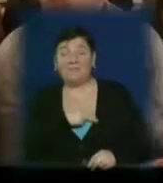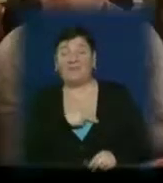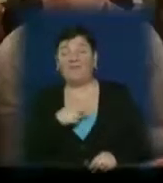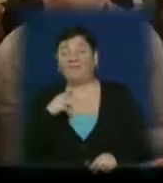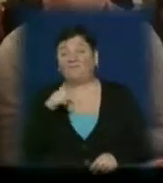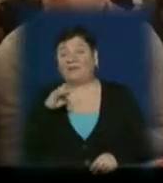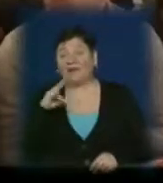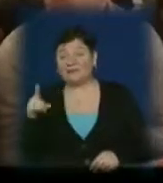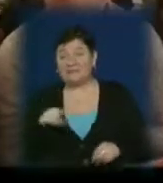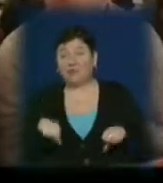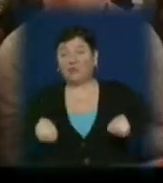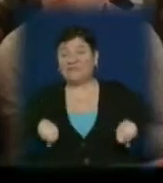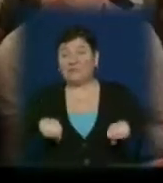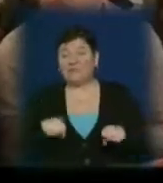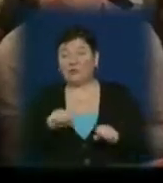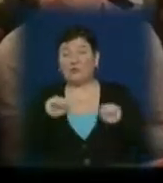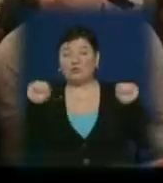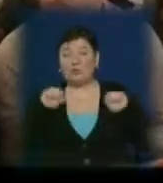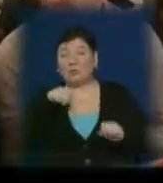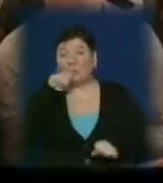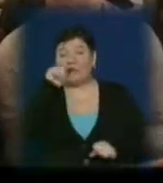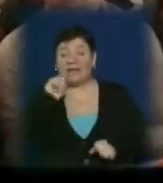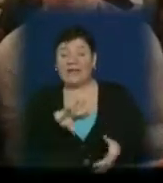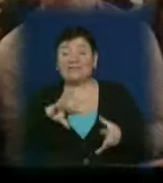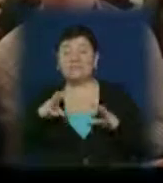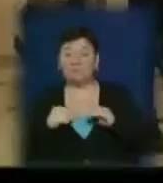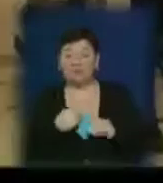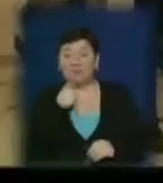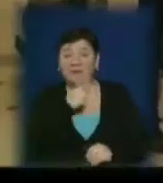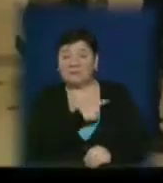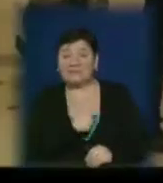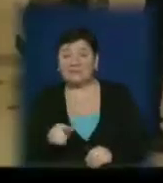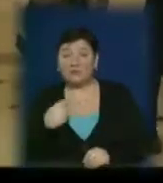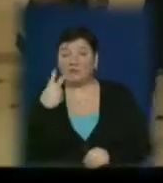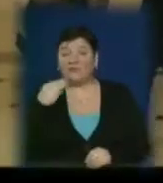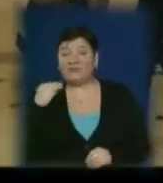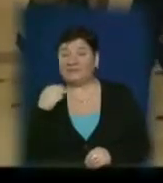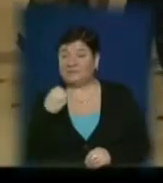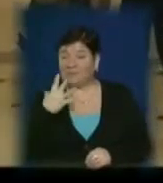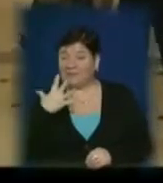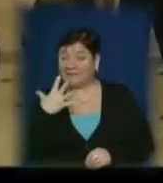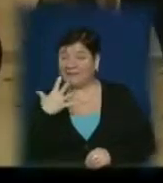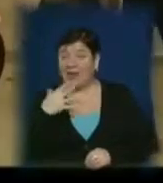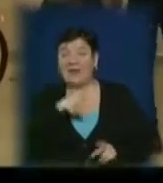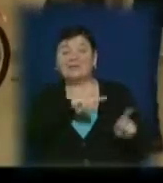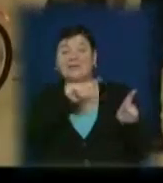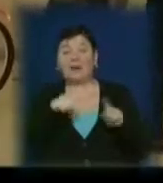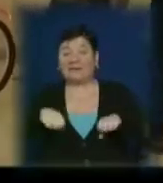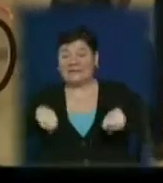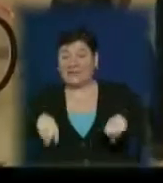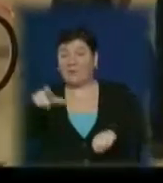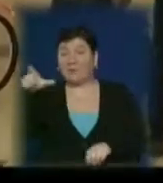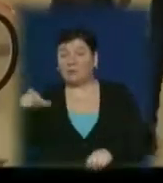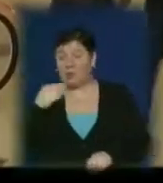Федерації мотоциклетного спорту України. За підсумками сезону 2015 закарпатські мотогонщики кращі